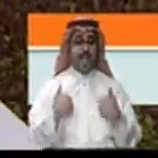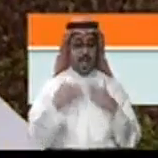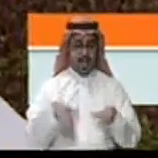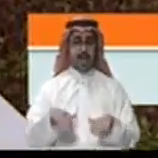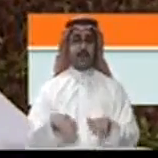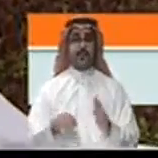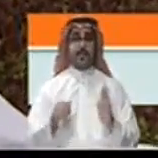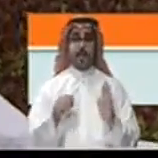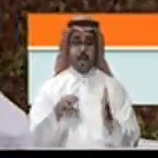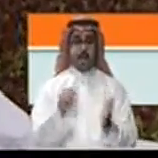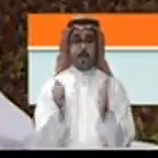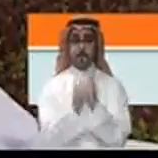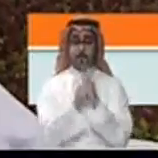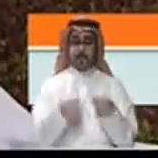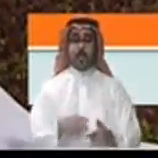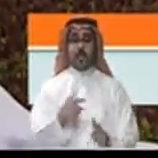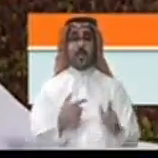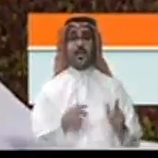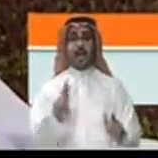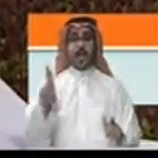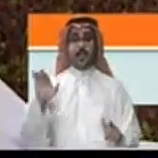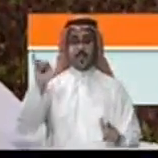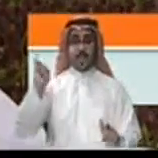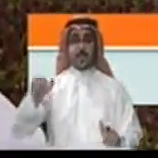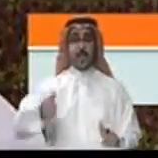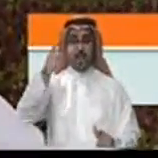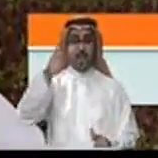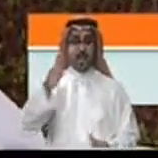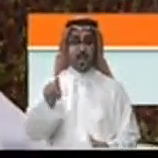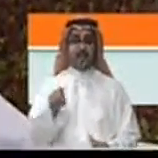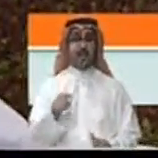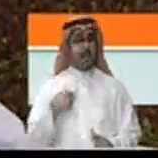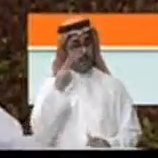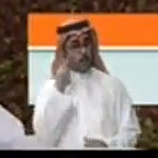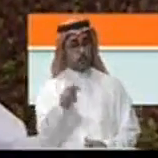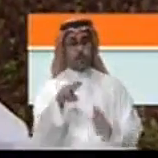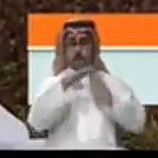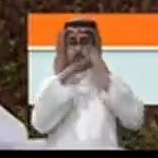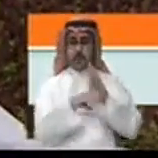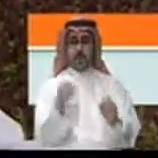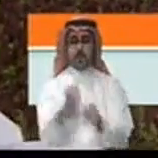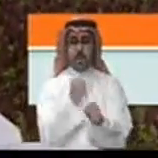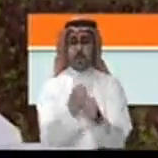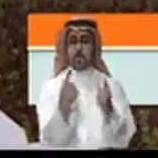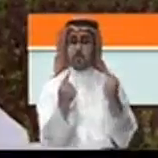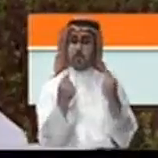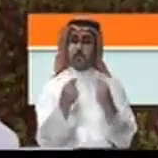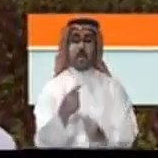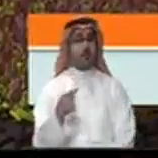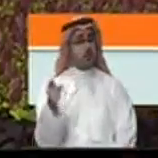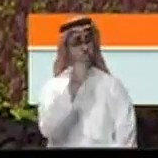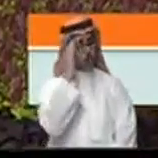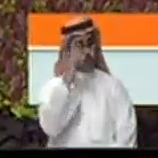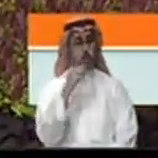أحد سكان محافظة تيمة، بصراحة جهود جبارة عظيمة، جهود تذكر ثم